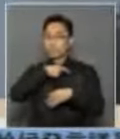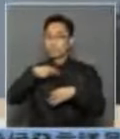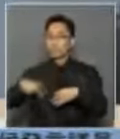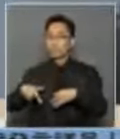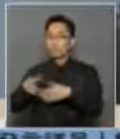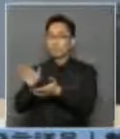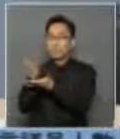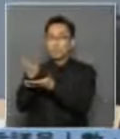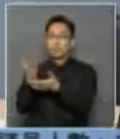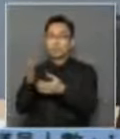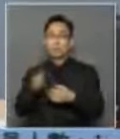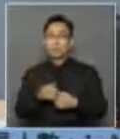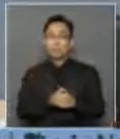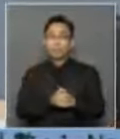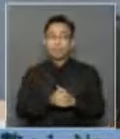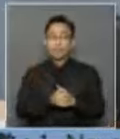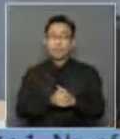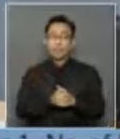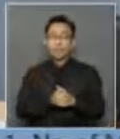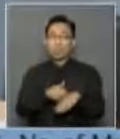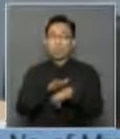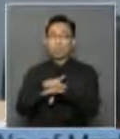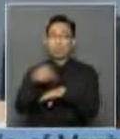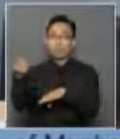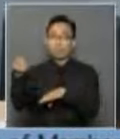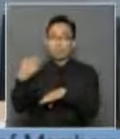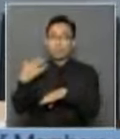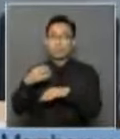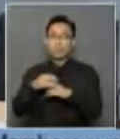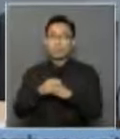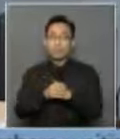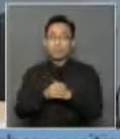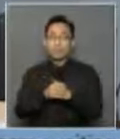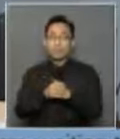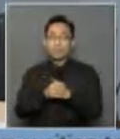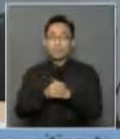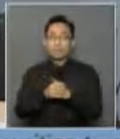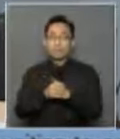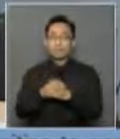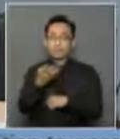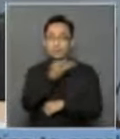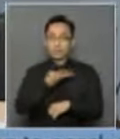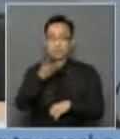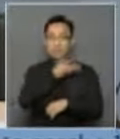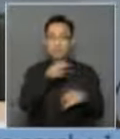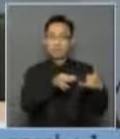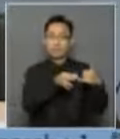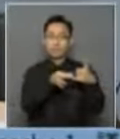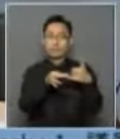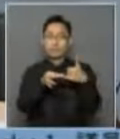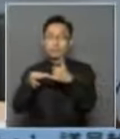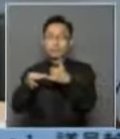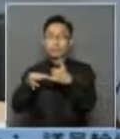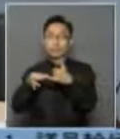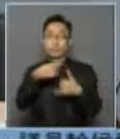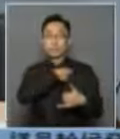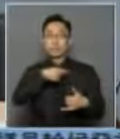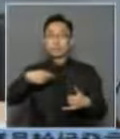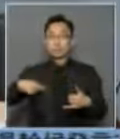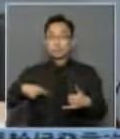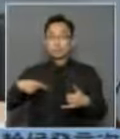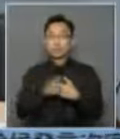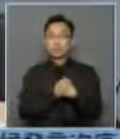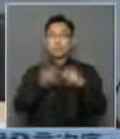佢正話咧就話咧，即係四位拉布嘅議員咧係一個偽命